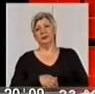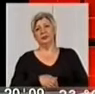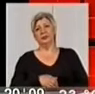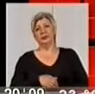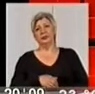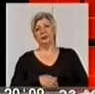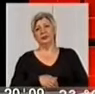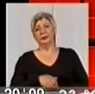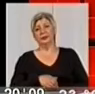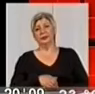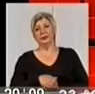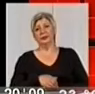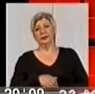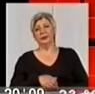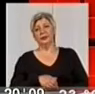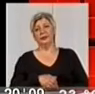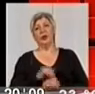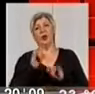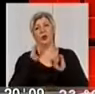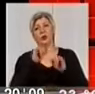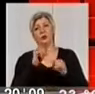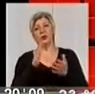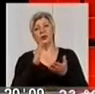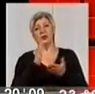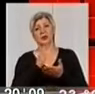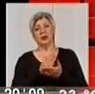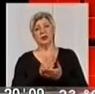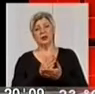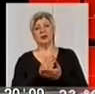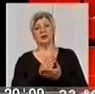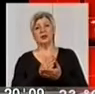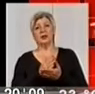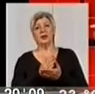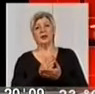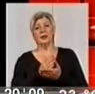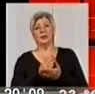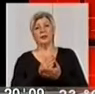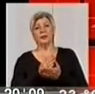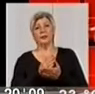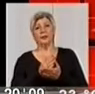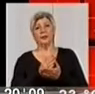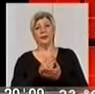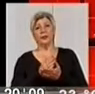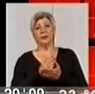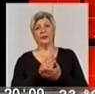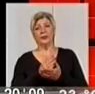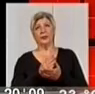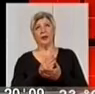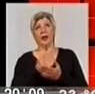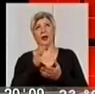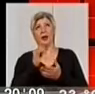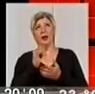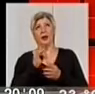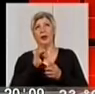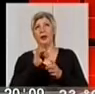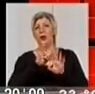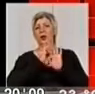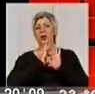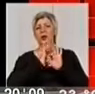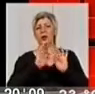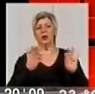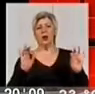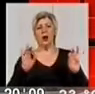Для вас запитаю. У вас є от якийсь критерій, можливо, навіть ідеал дитячого